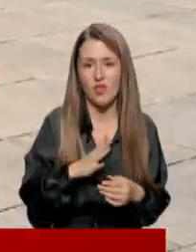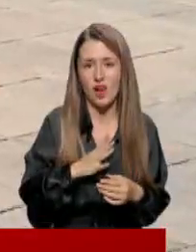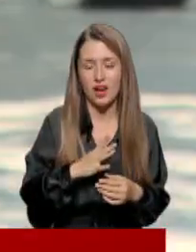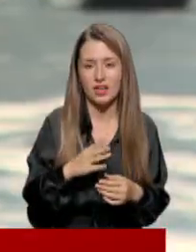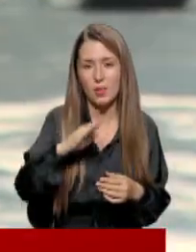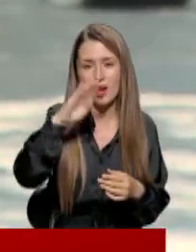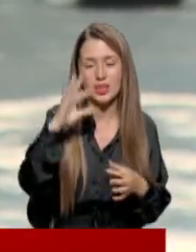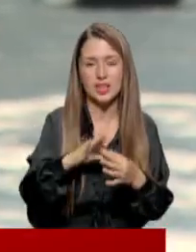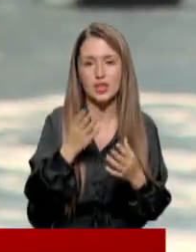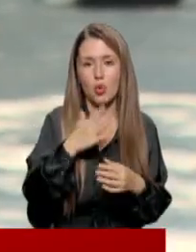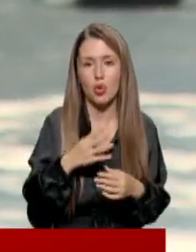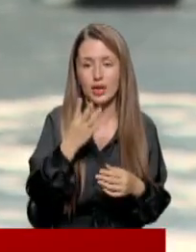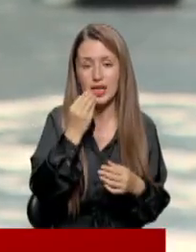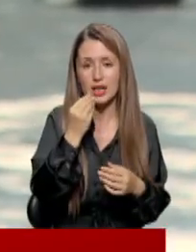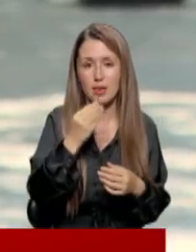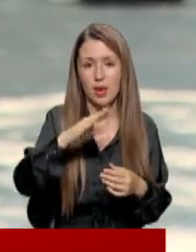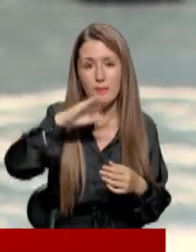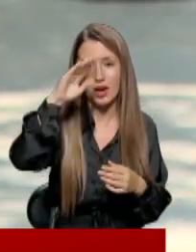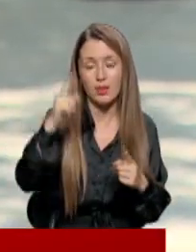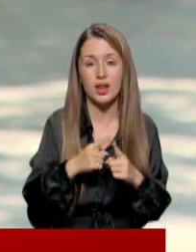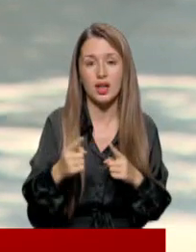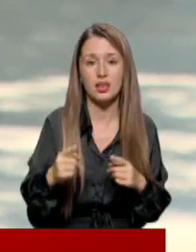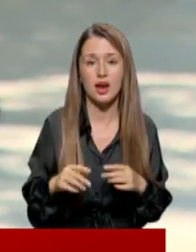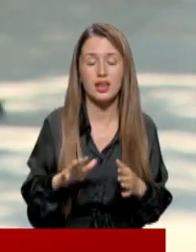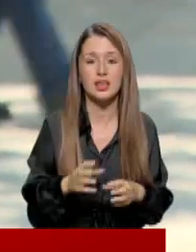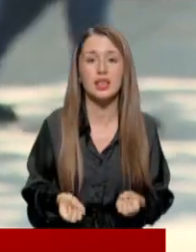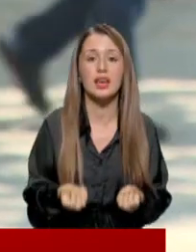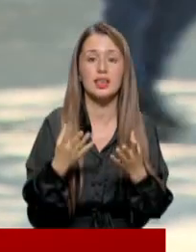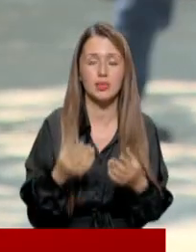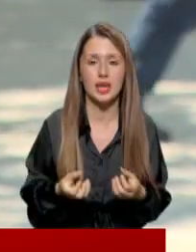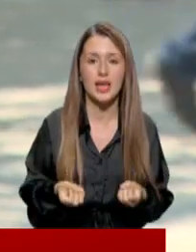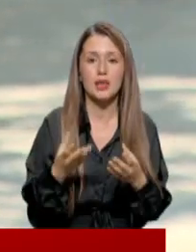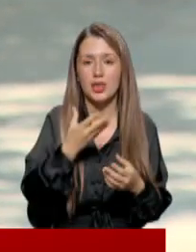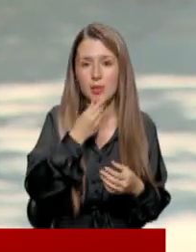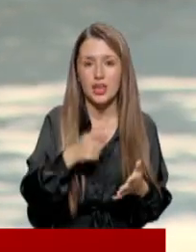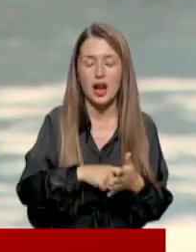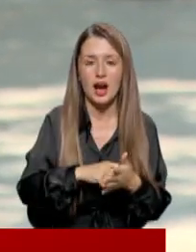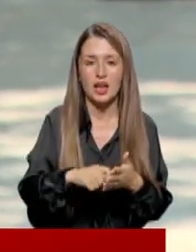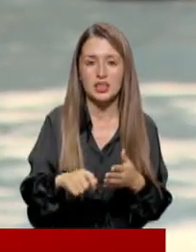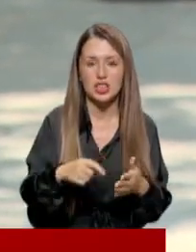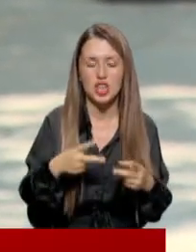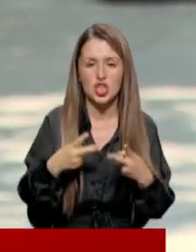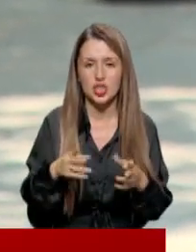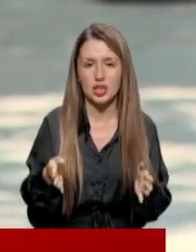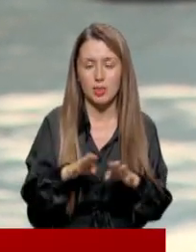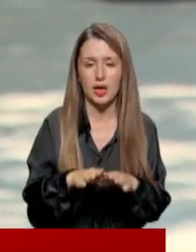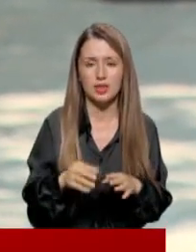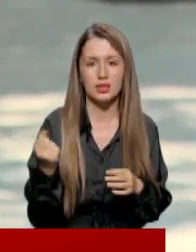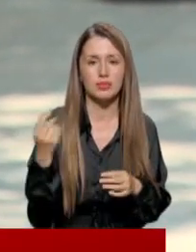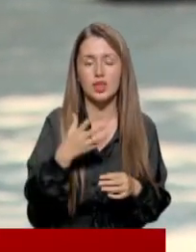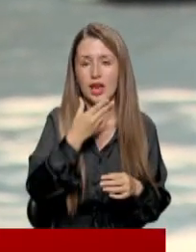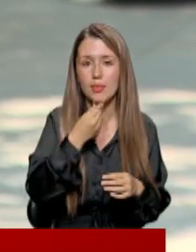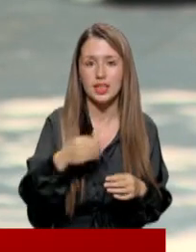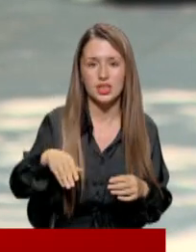Bayramla ilgisi yok. Bayram ikramiyesi bayrama kadar dayanamadı. Çünkü yetmeyen emekli aylığının açığını kapattı. Ve birçok